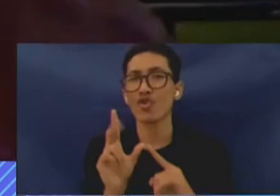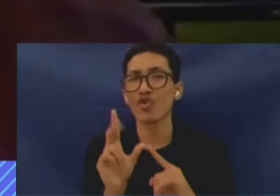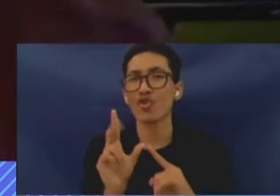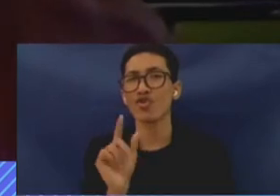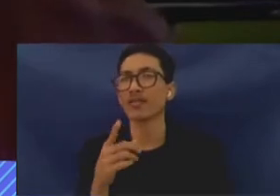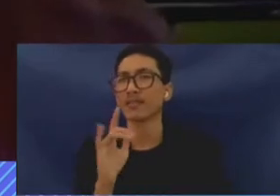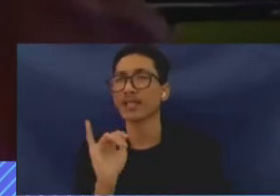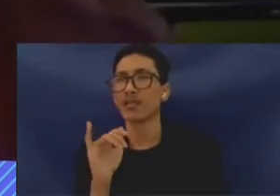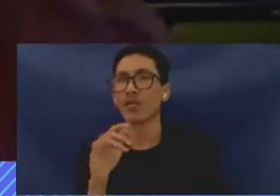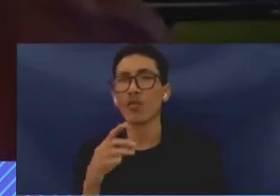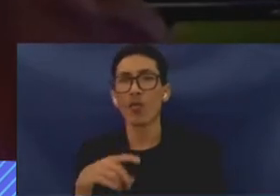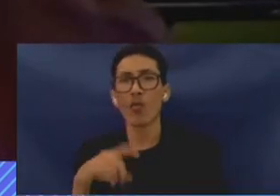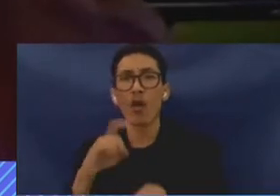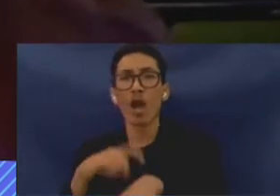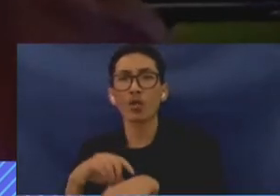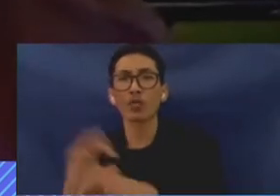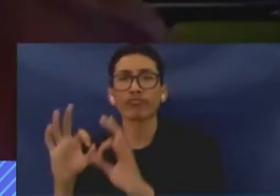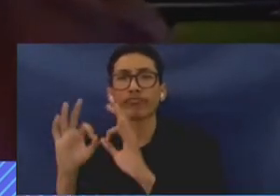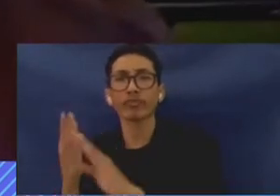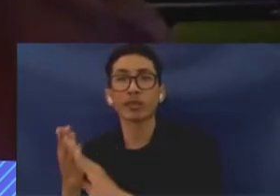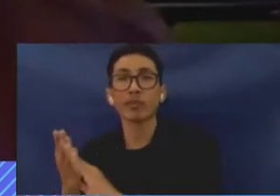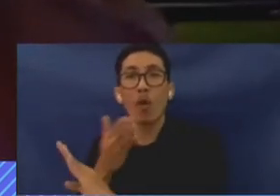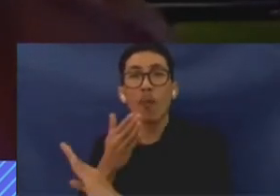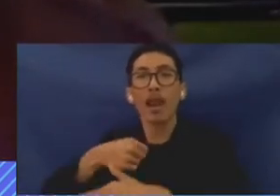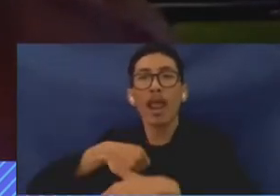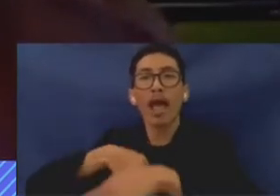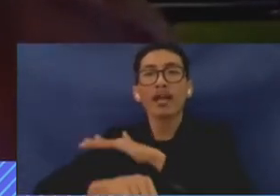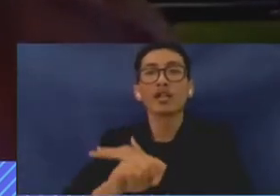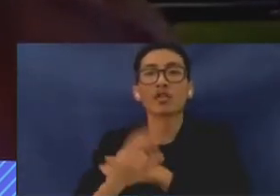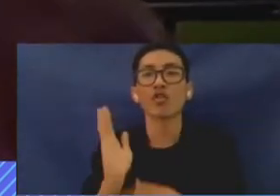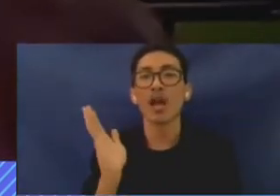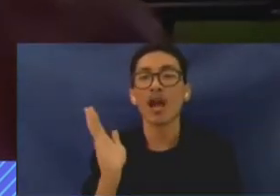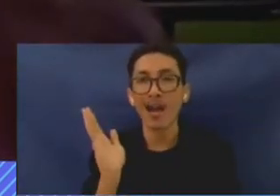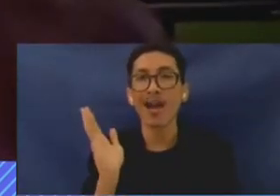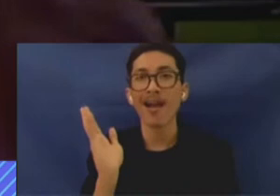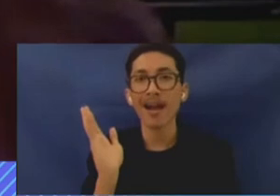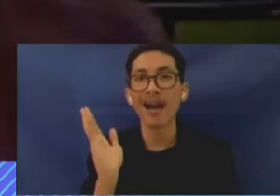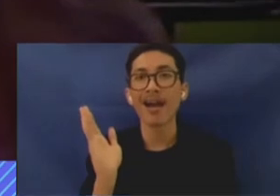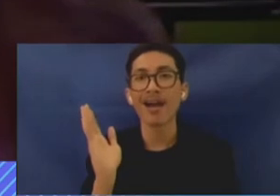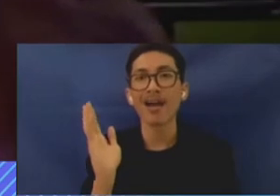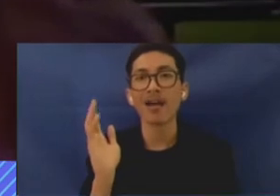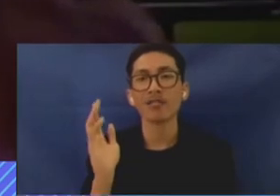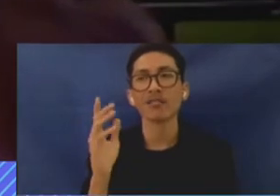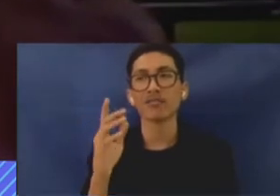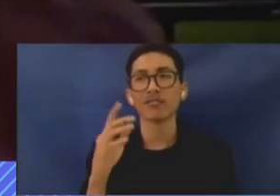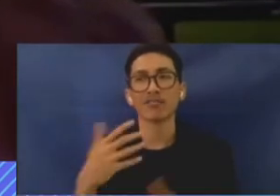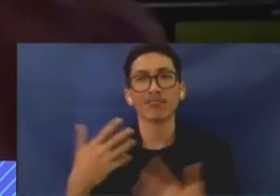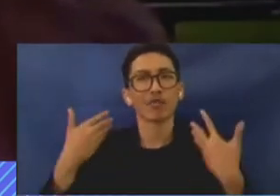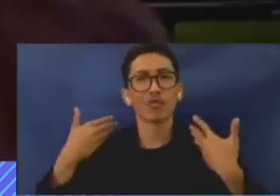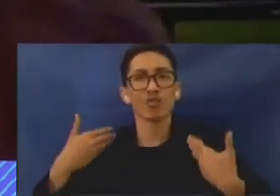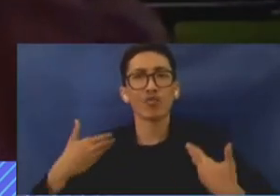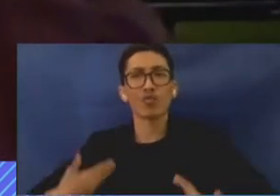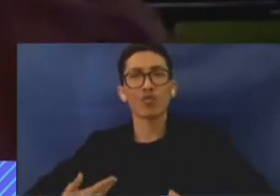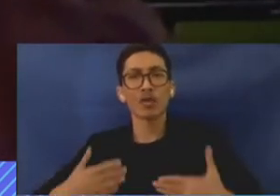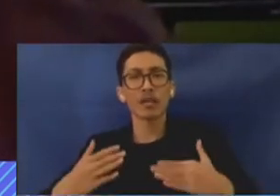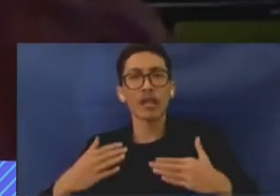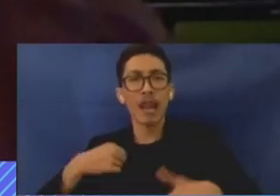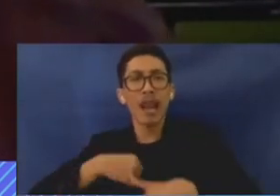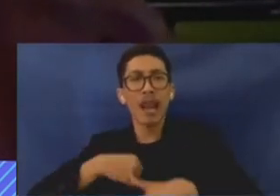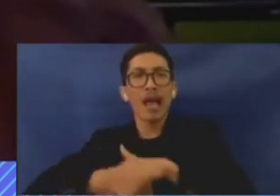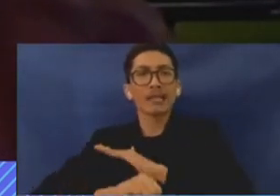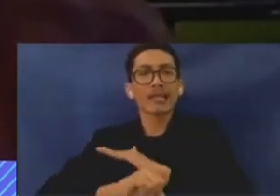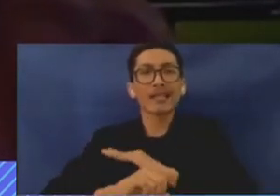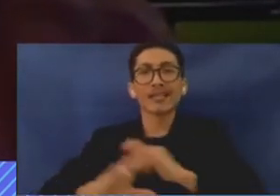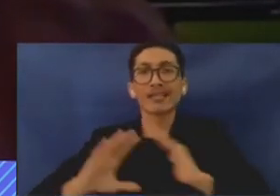mana sebenarnya secara keseluruhan organ tubuh belum siap untuk dilahirkan. Nah, salah satu dampaknya